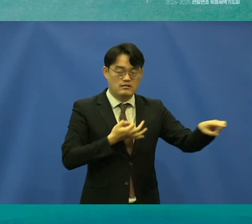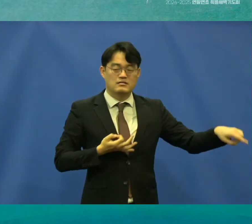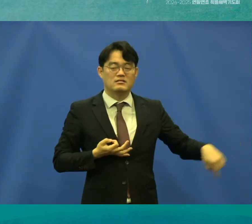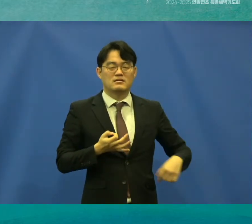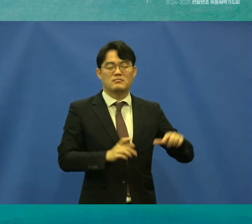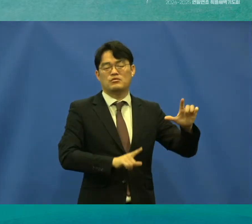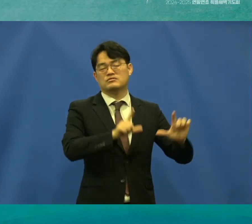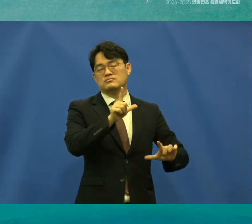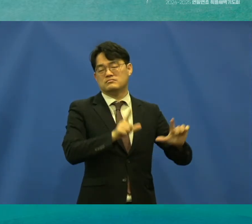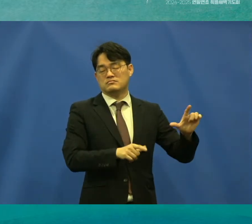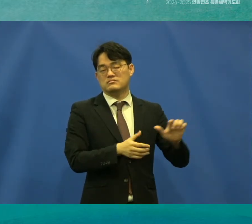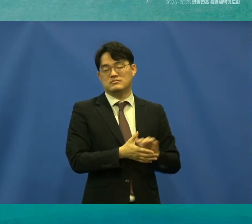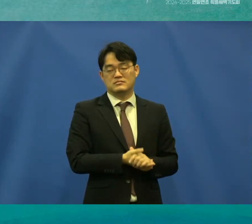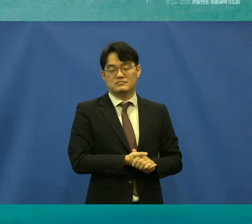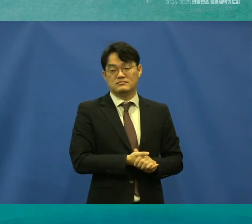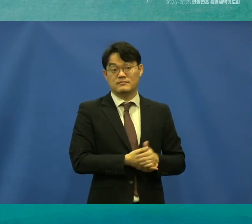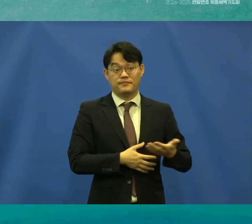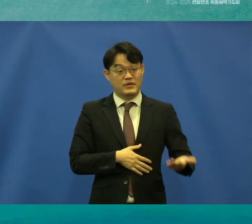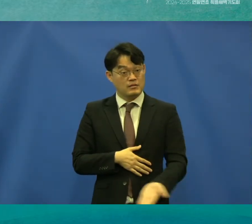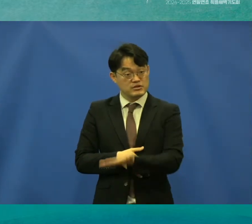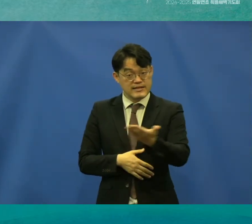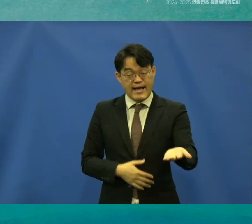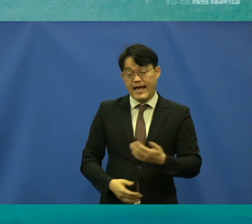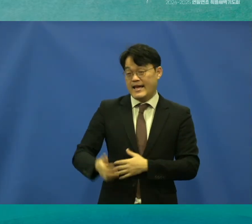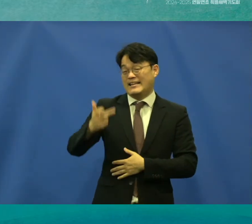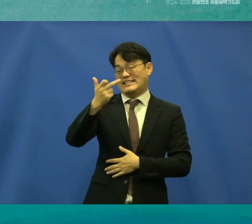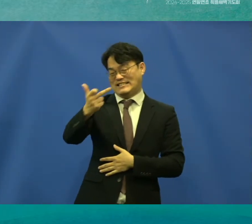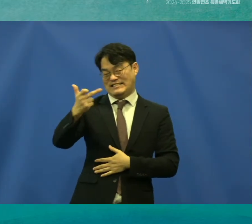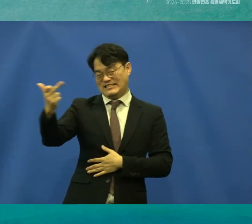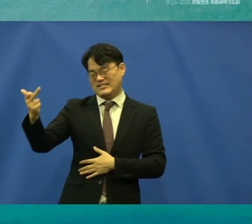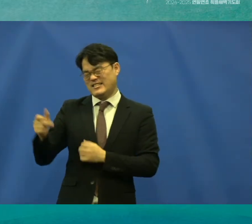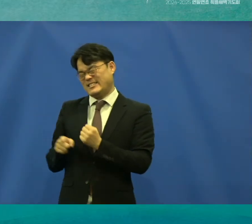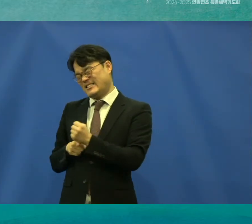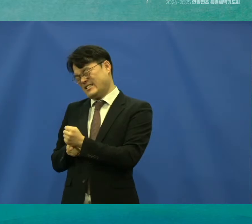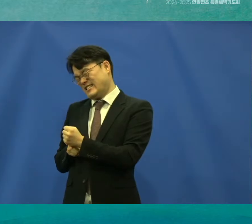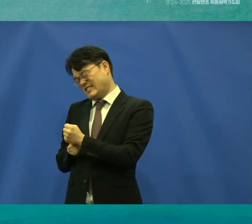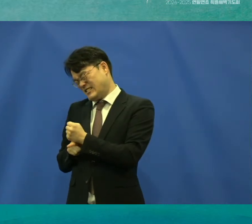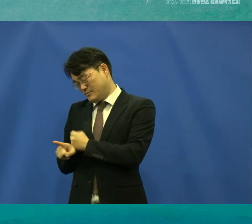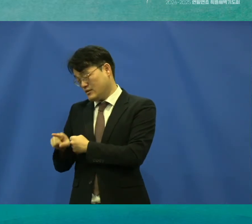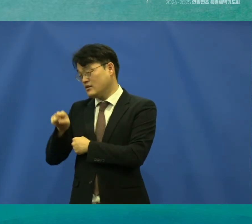여러분, 대의를 놓치면 그렇게 되는 거예요.